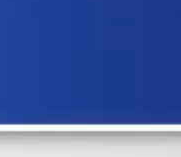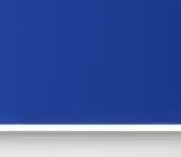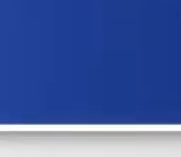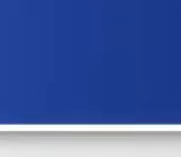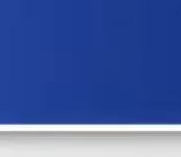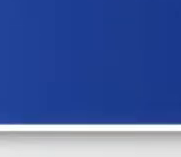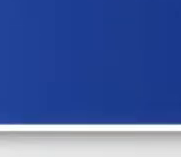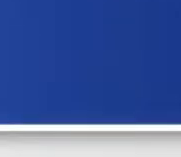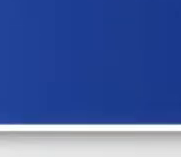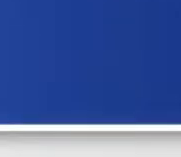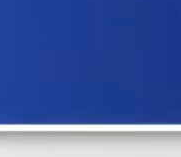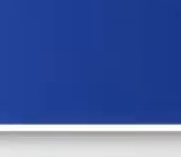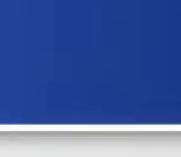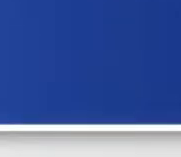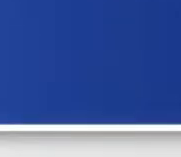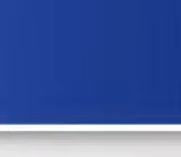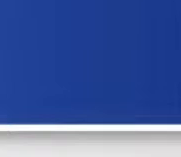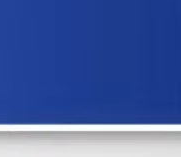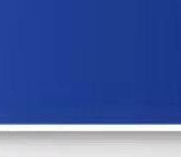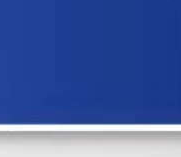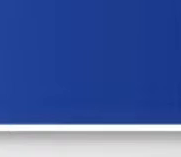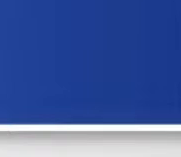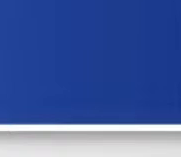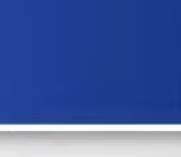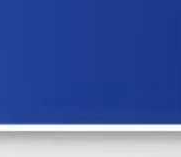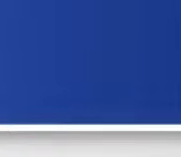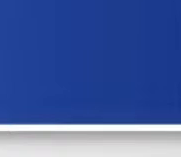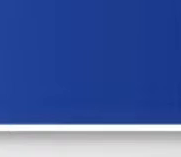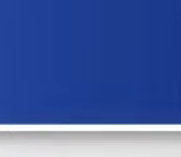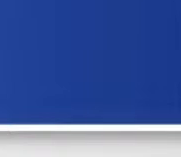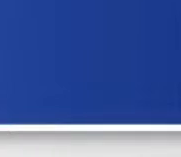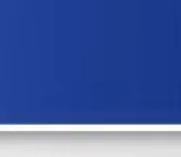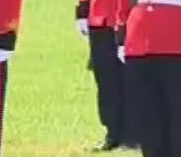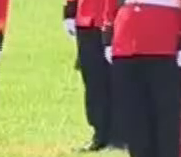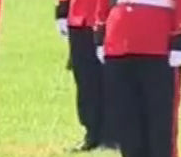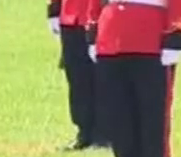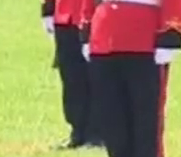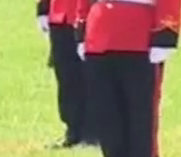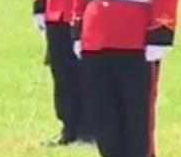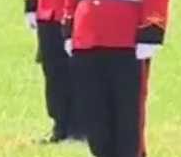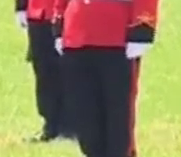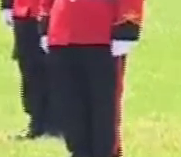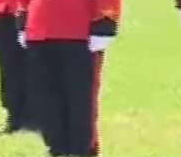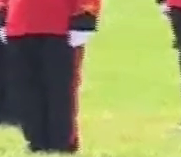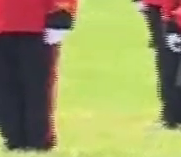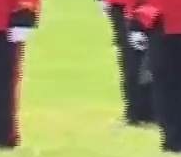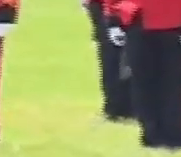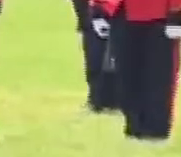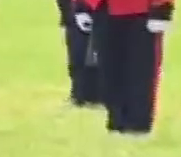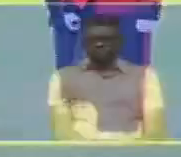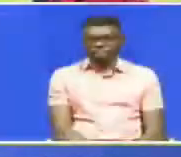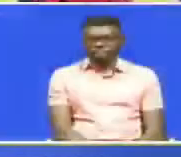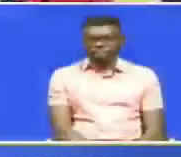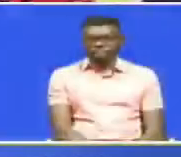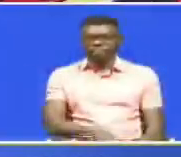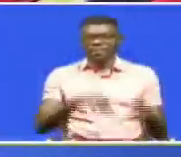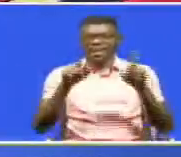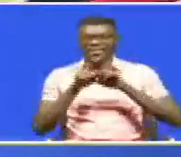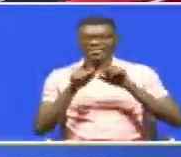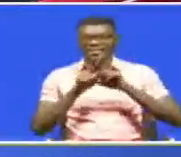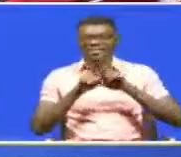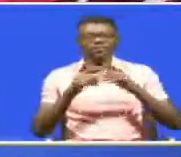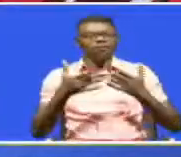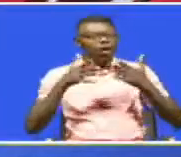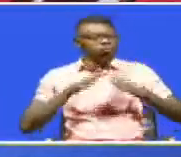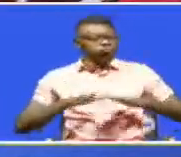nchini, makazi bora, uzalishaji na afya bora kwa wote. Hapo jana akiwa viungani mwa Ziwa